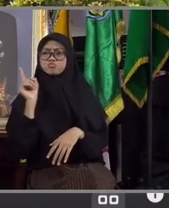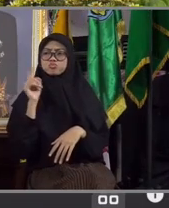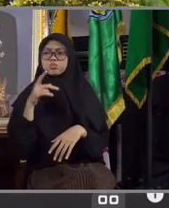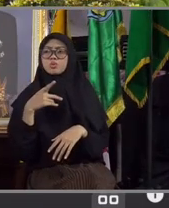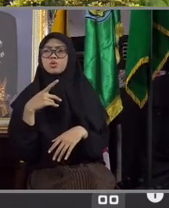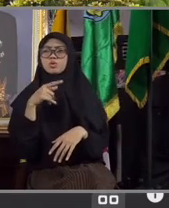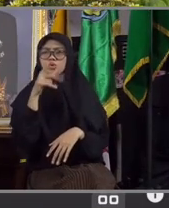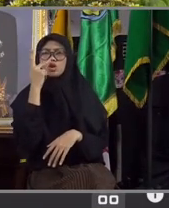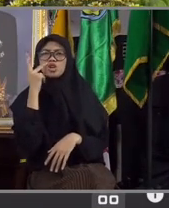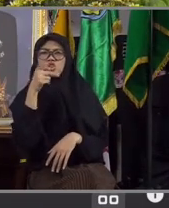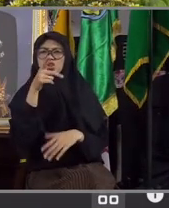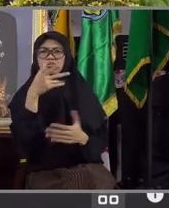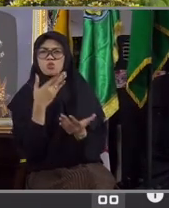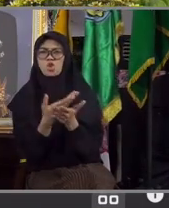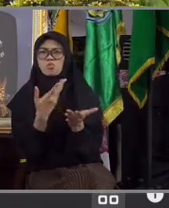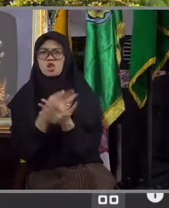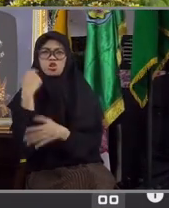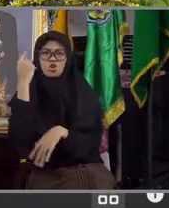wajah jalukan lho.